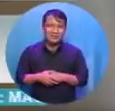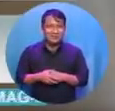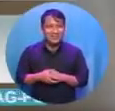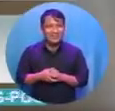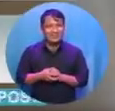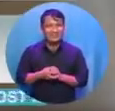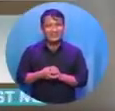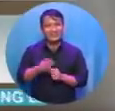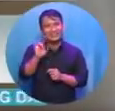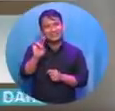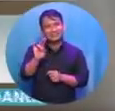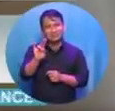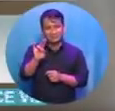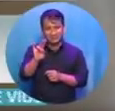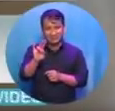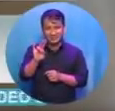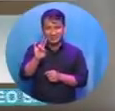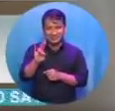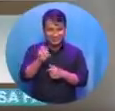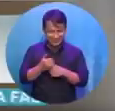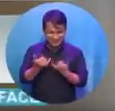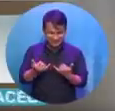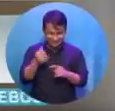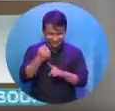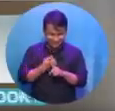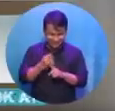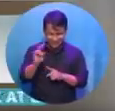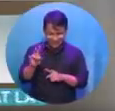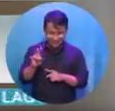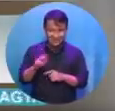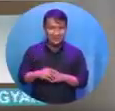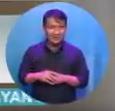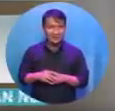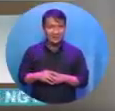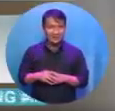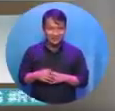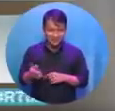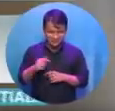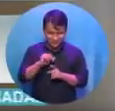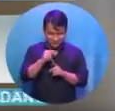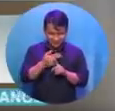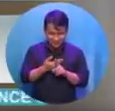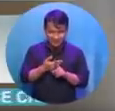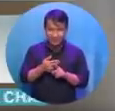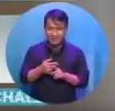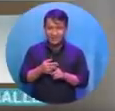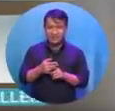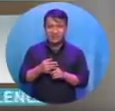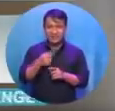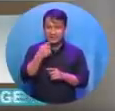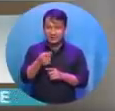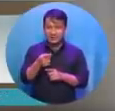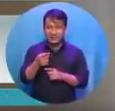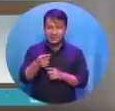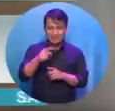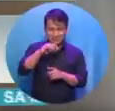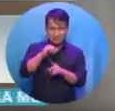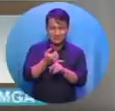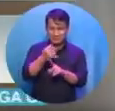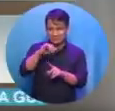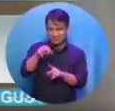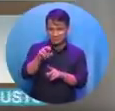yun? Ano ba ngayon? September? October. Sir. Oh, so August, September, October. Ano ba yun? July o